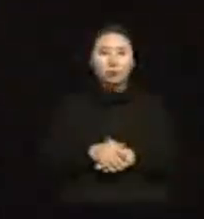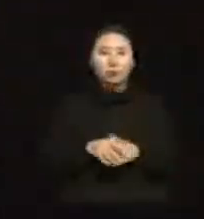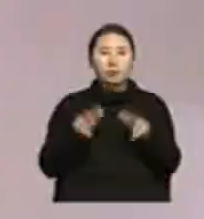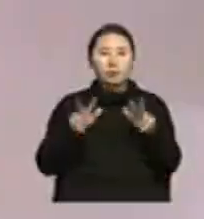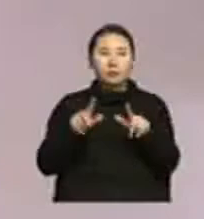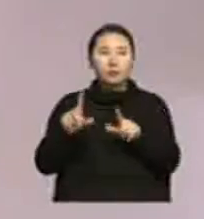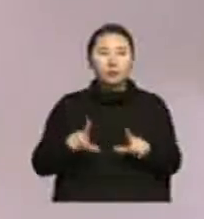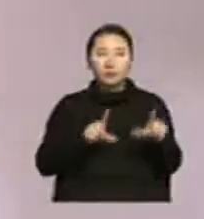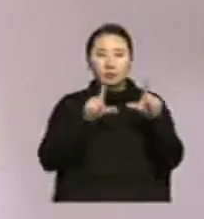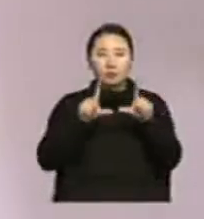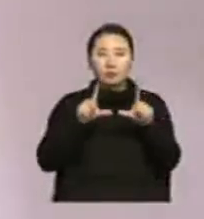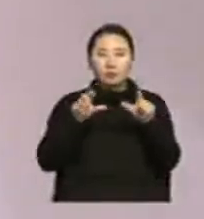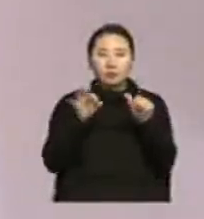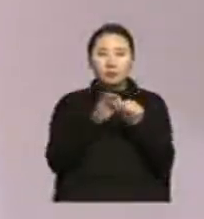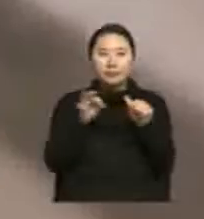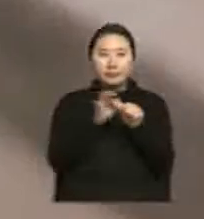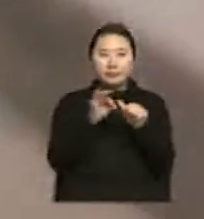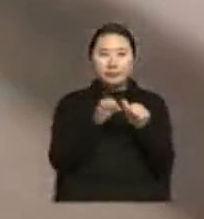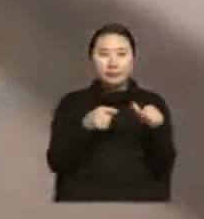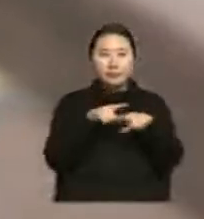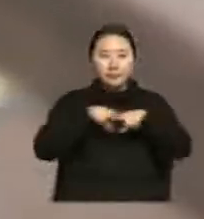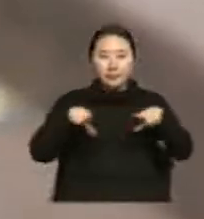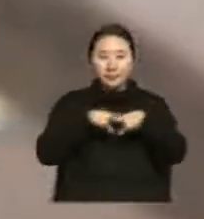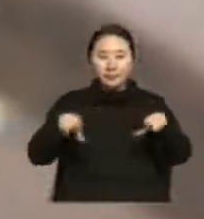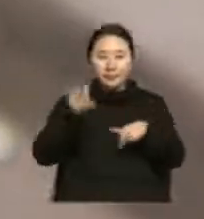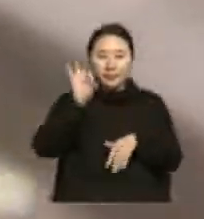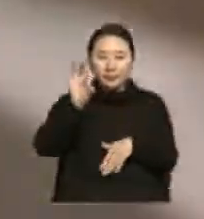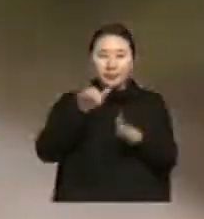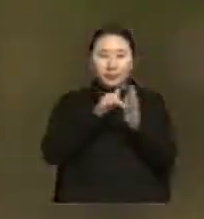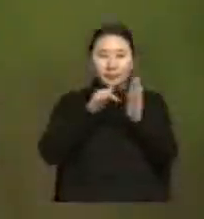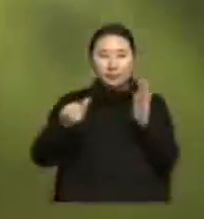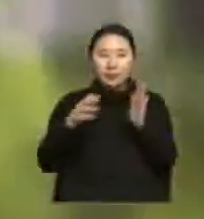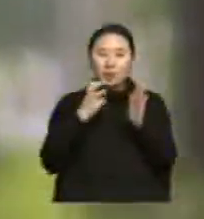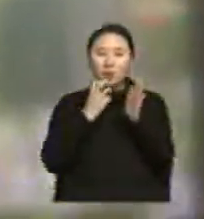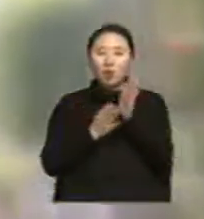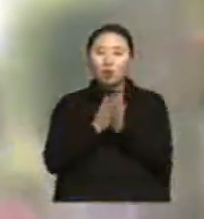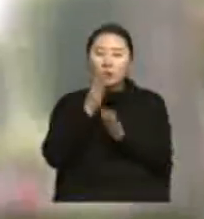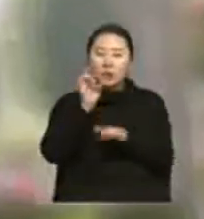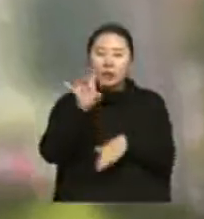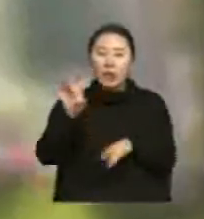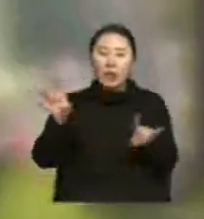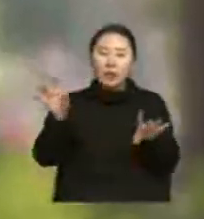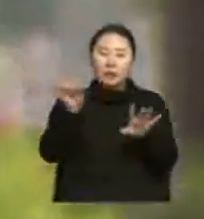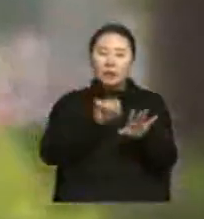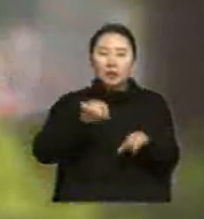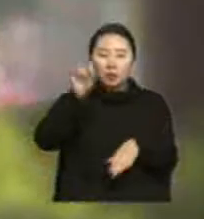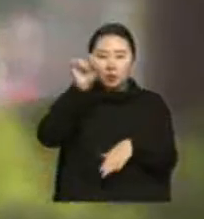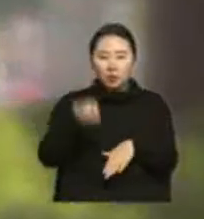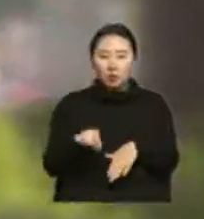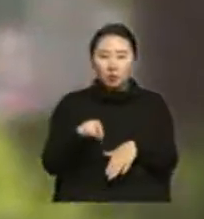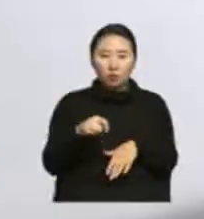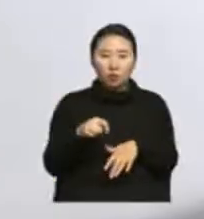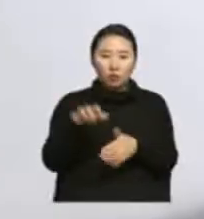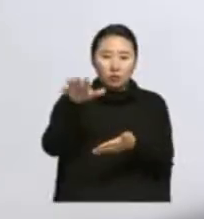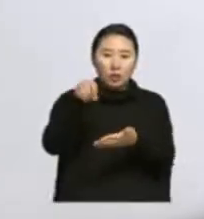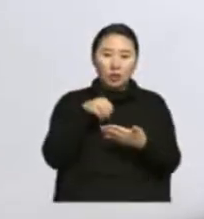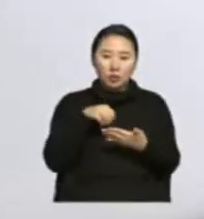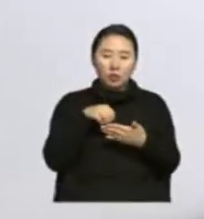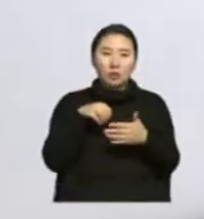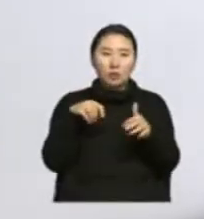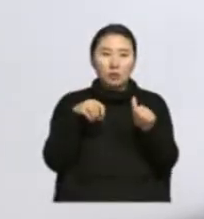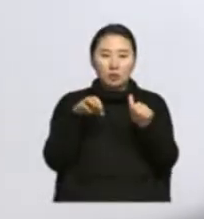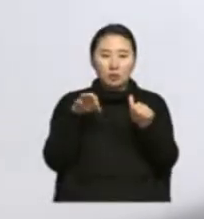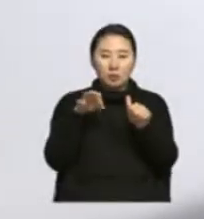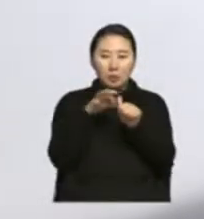현재 생활임금은 통상임금을 기준으로 하고 있는데 서울시와 각 자치구가 적용하는 통상임금의